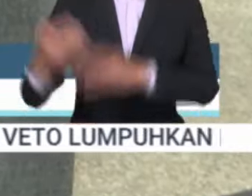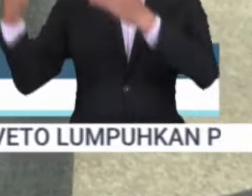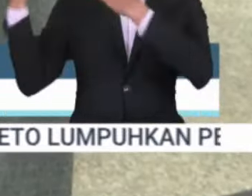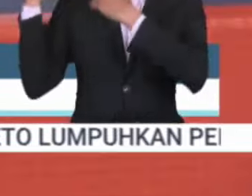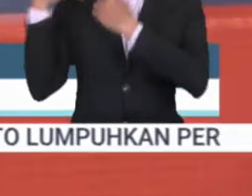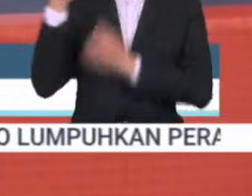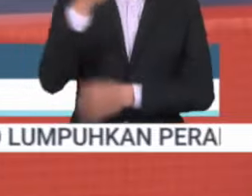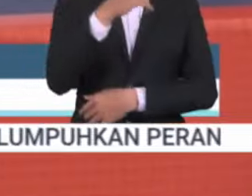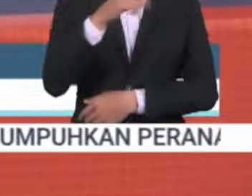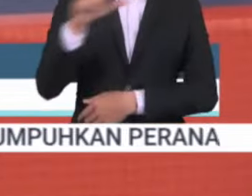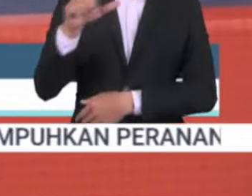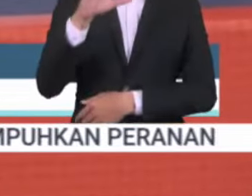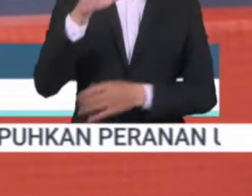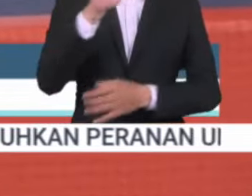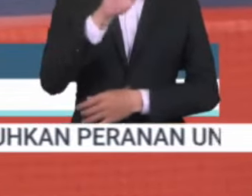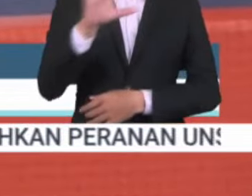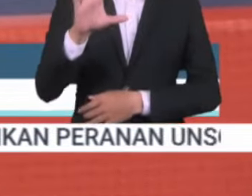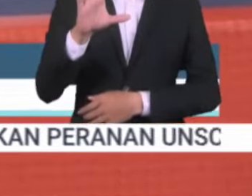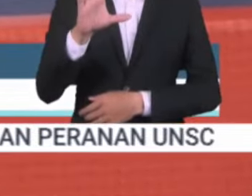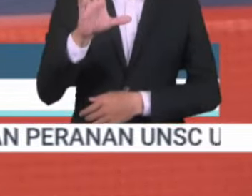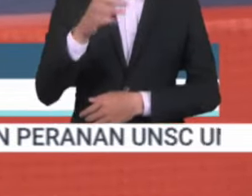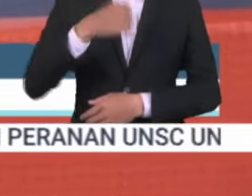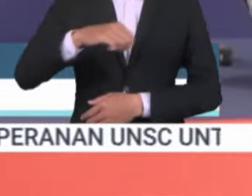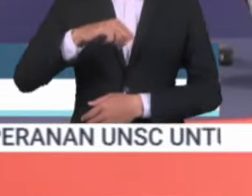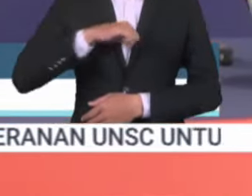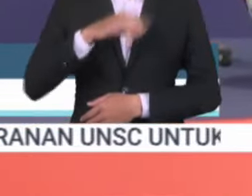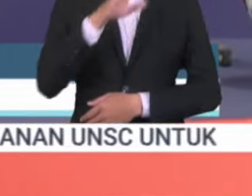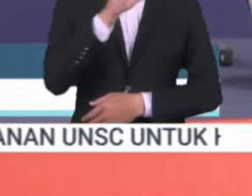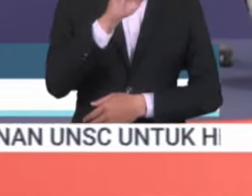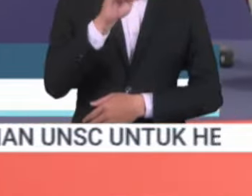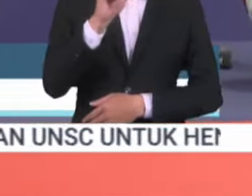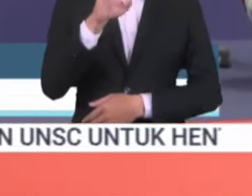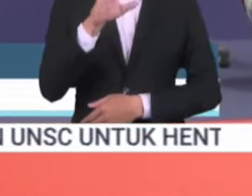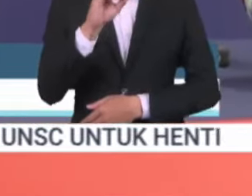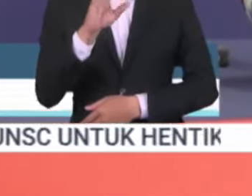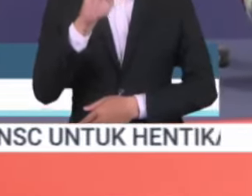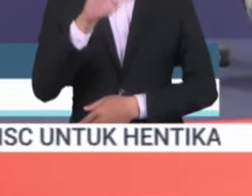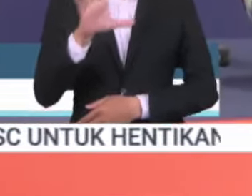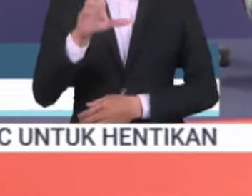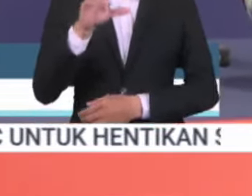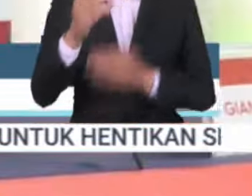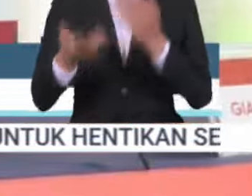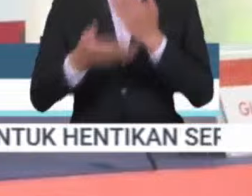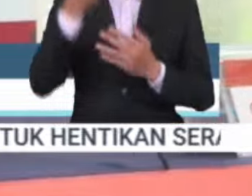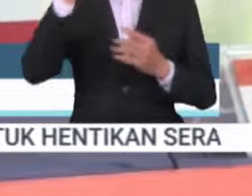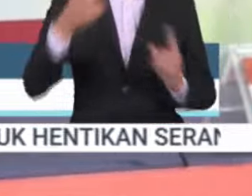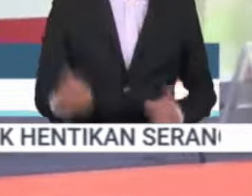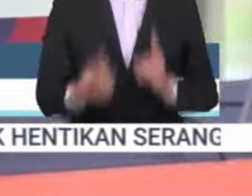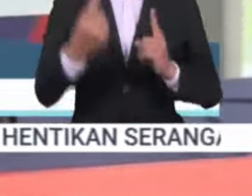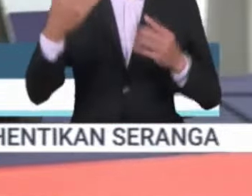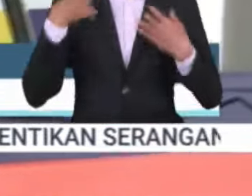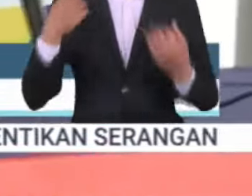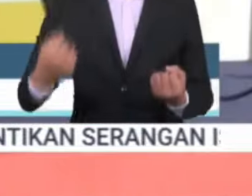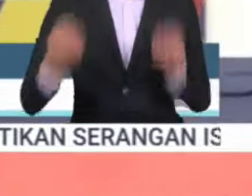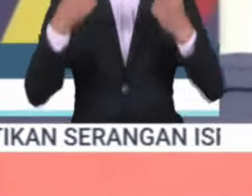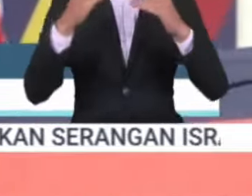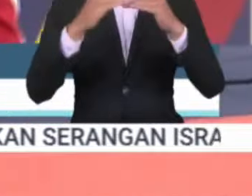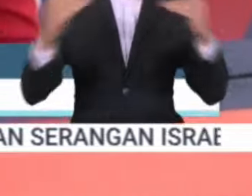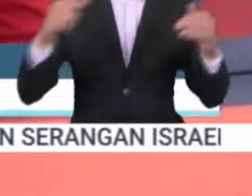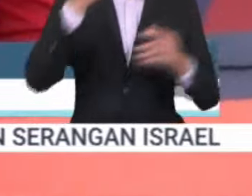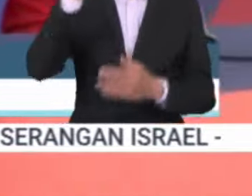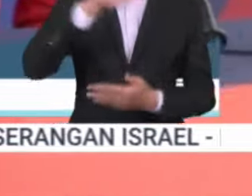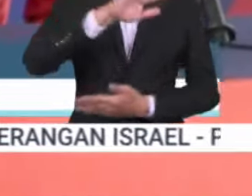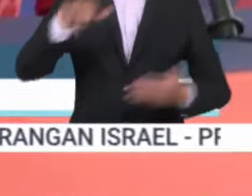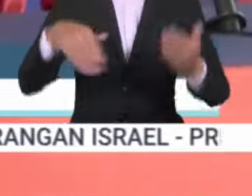Pengendali KL City FC Miroslav Kulianak akui Borneo FC bukan lawan yang mudah dan memiliki kekuatan seimbang dari